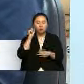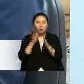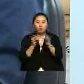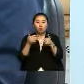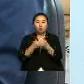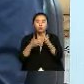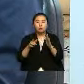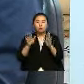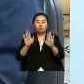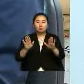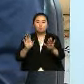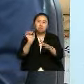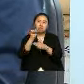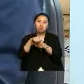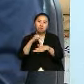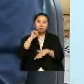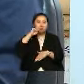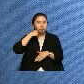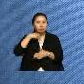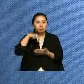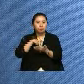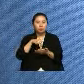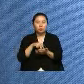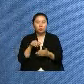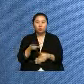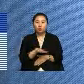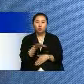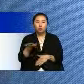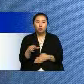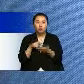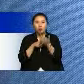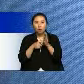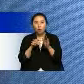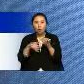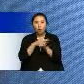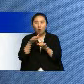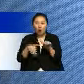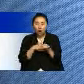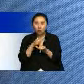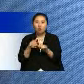이번 판결을 받아들일 수 없다는 입장입니다. 우리가 주장하는